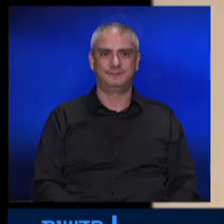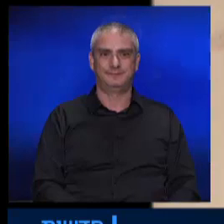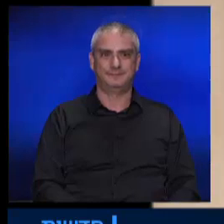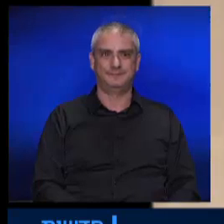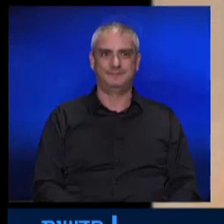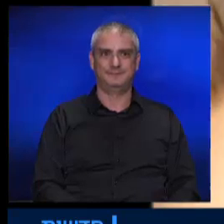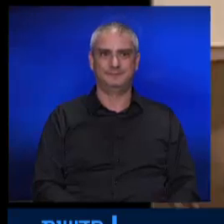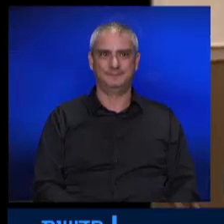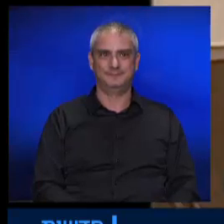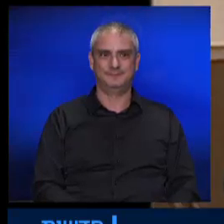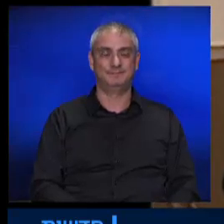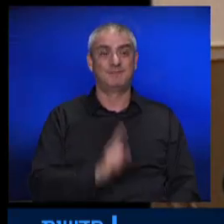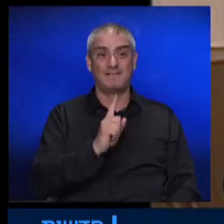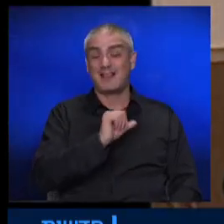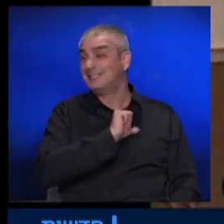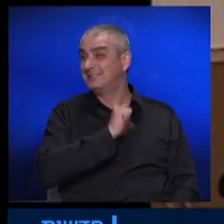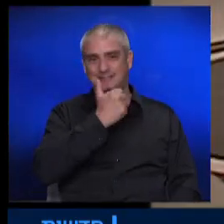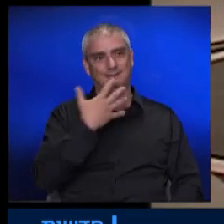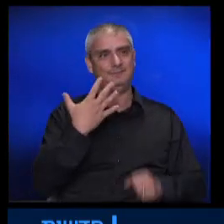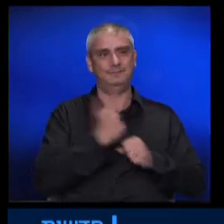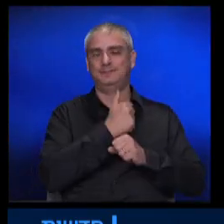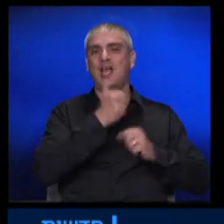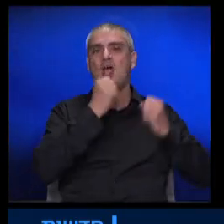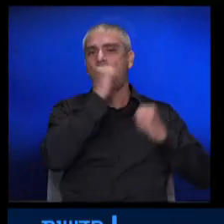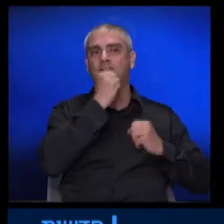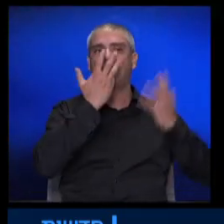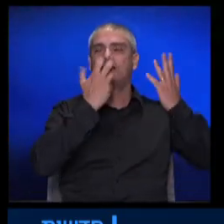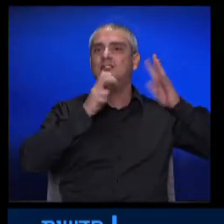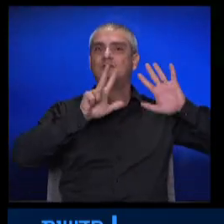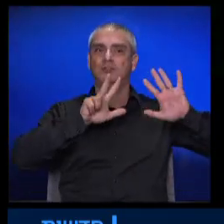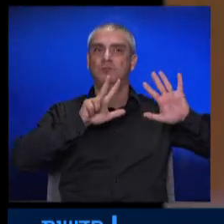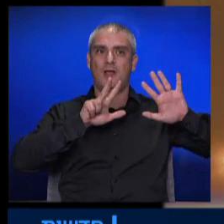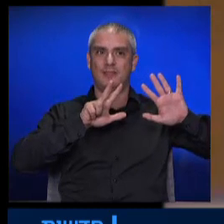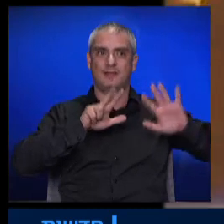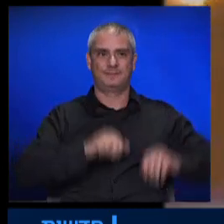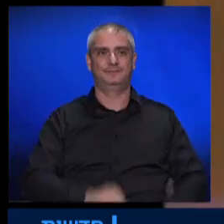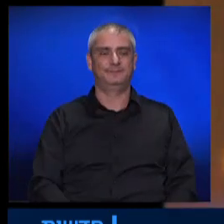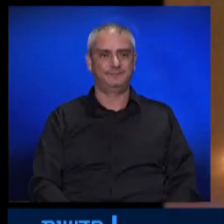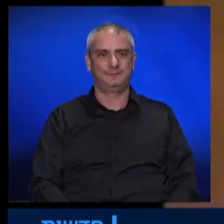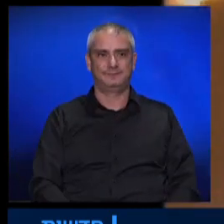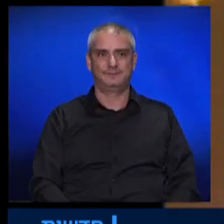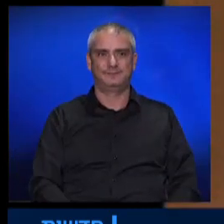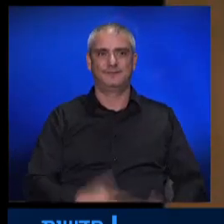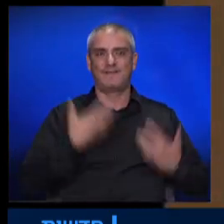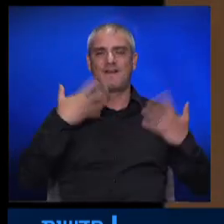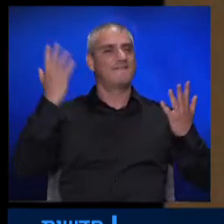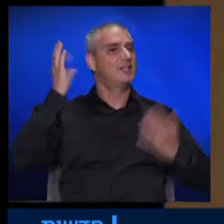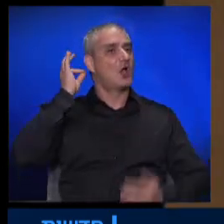אבל רגע, השיא הגיע באירוויזיון 98. ביבה מריה, ביבה